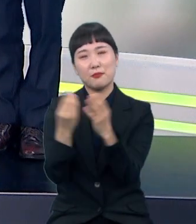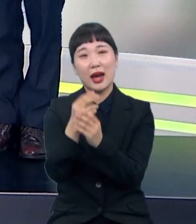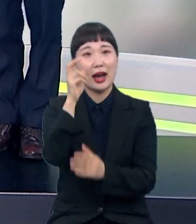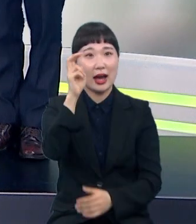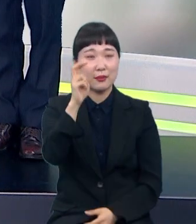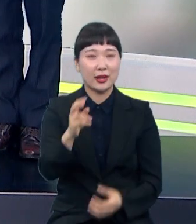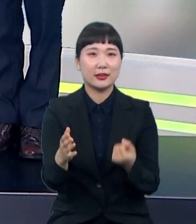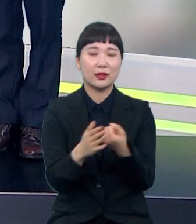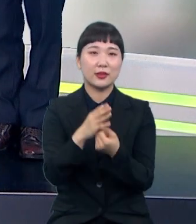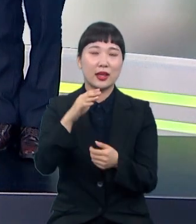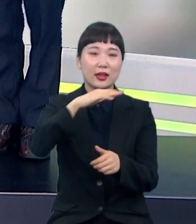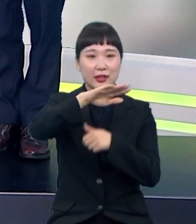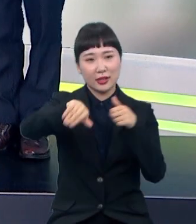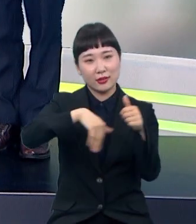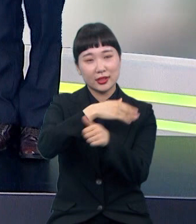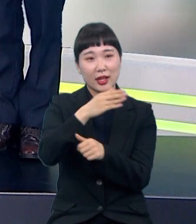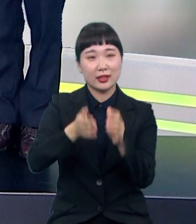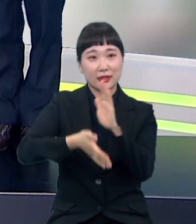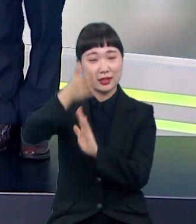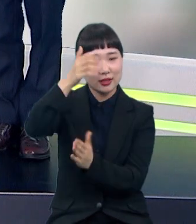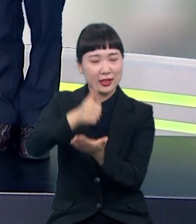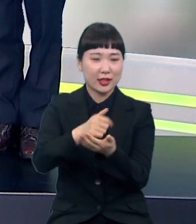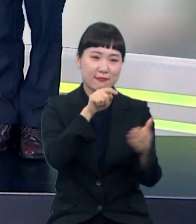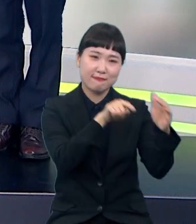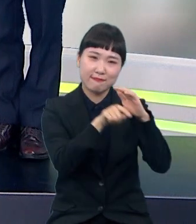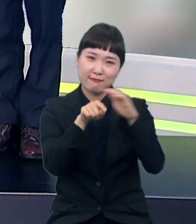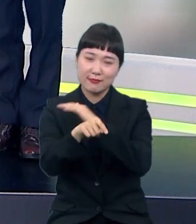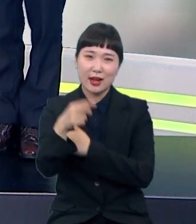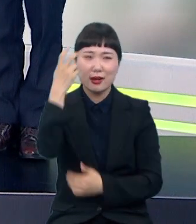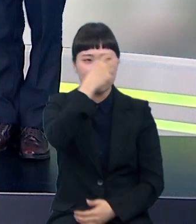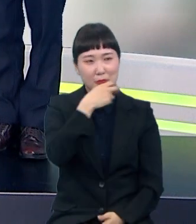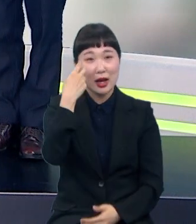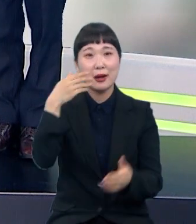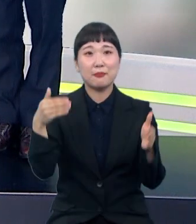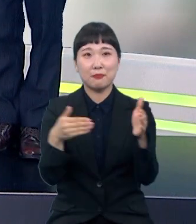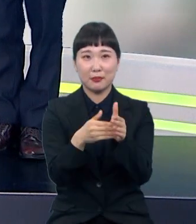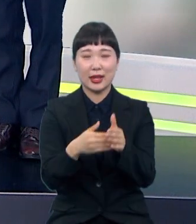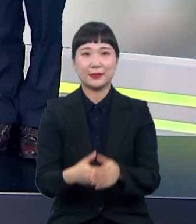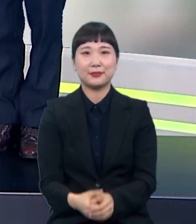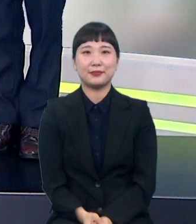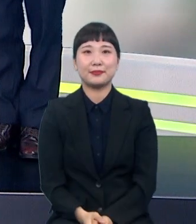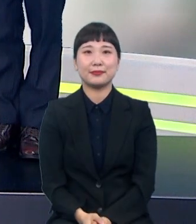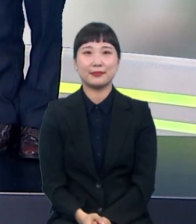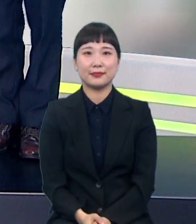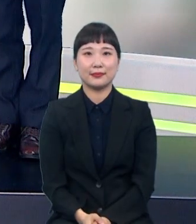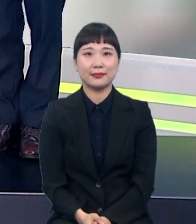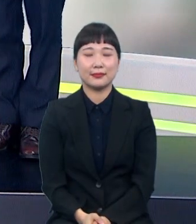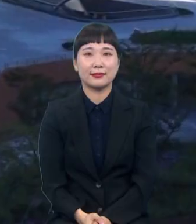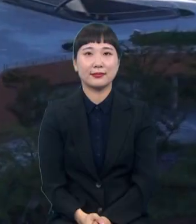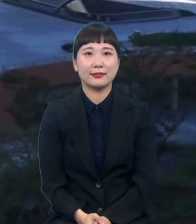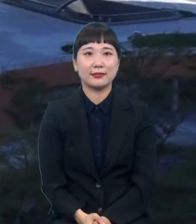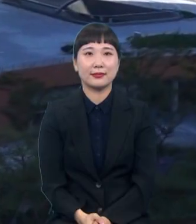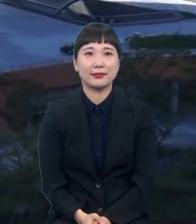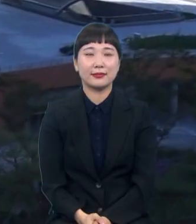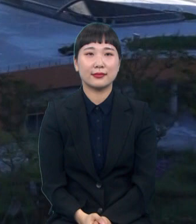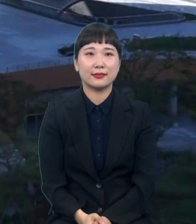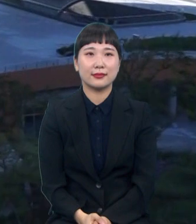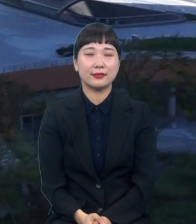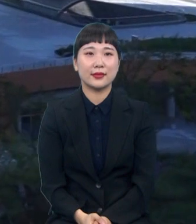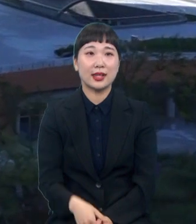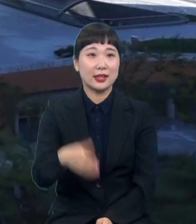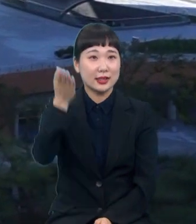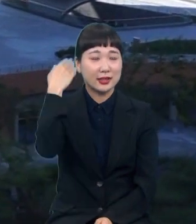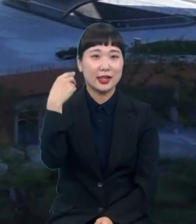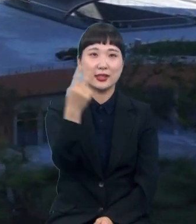직접 현장 점검에 나섰는데요. 차질 없는 사업 추진을 주문했습니다. 이정윤 기자가 보도합니다.